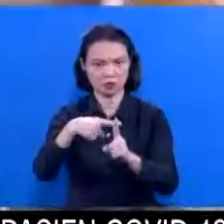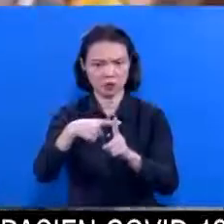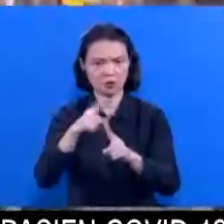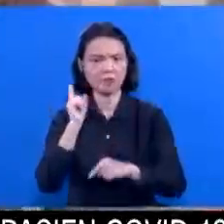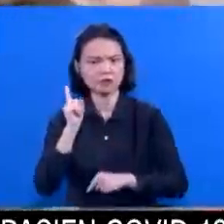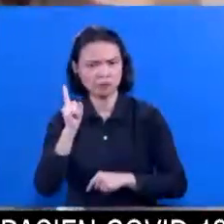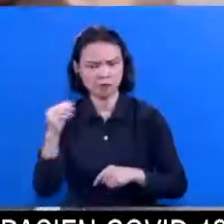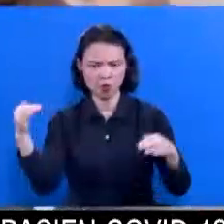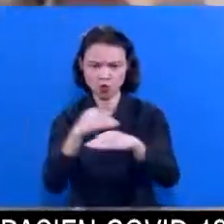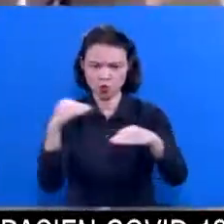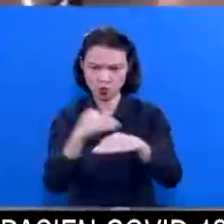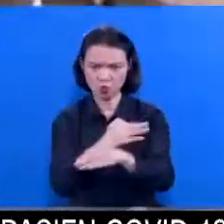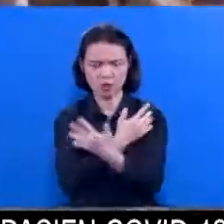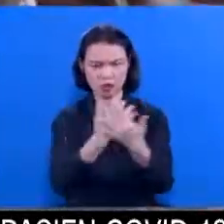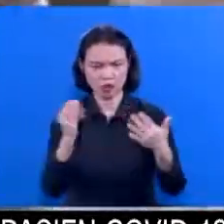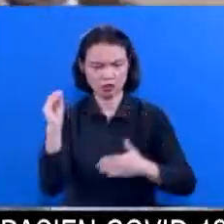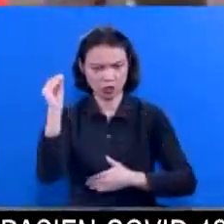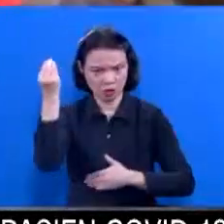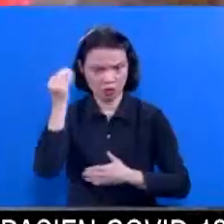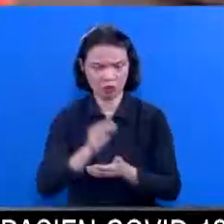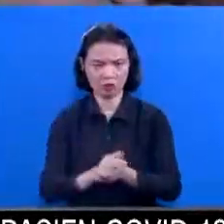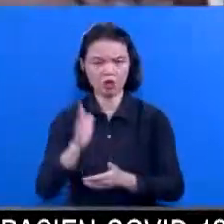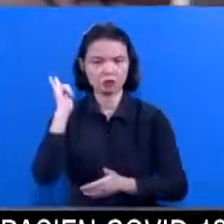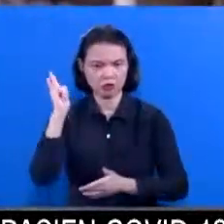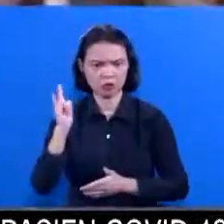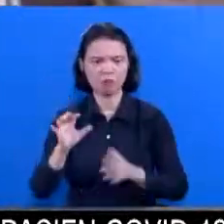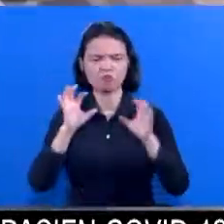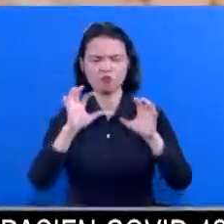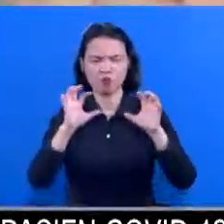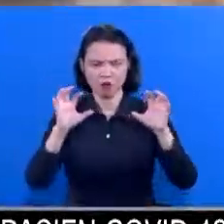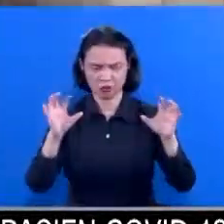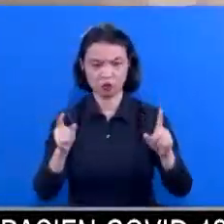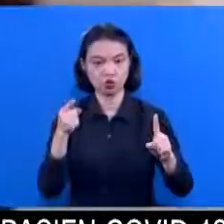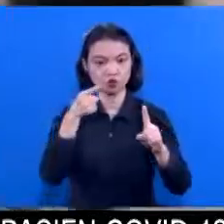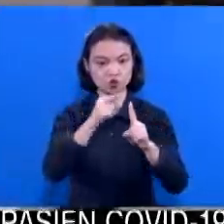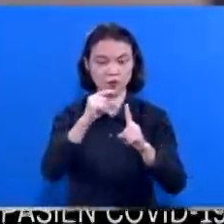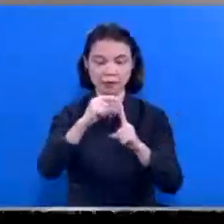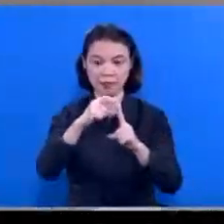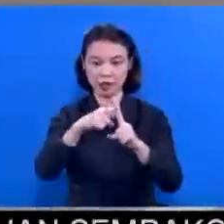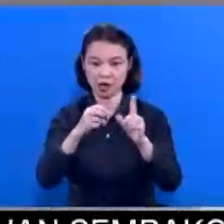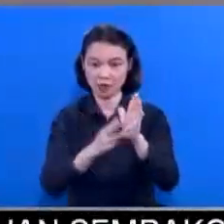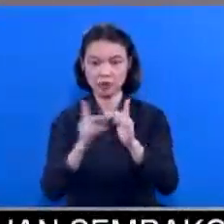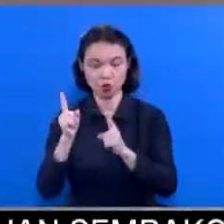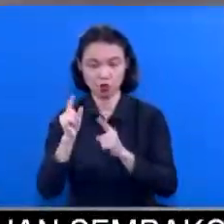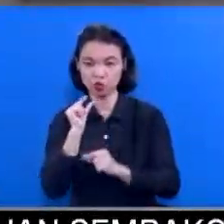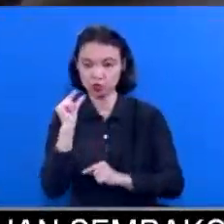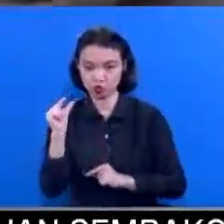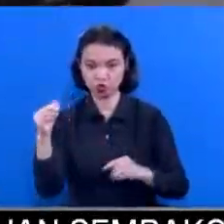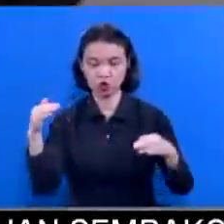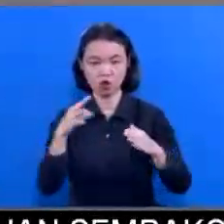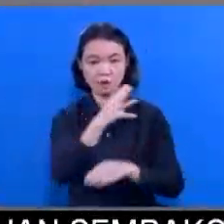masyarakat Jakarta di masa PPKM darurat masih tinggi. Padahal tujuan dari PPKM darurat adalah untuk mengurangi